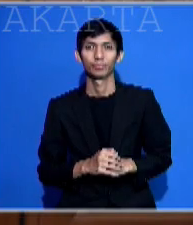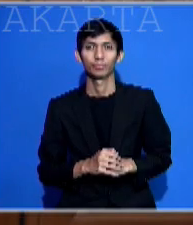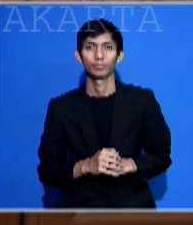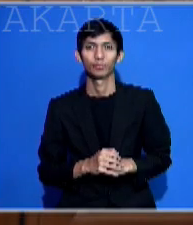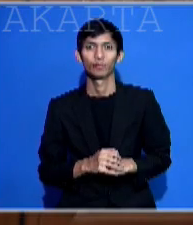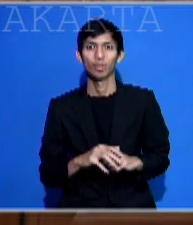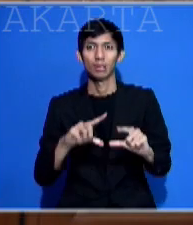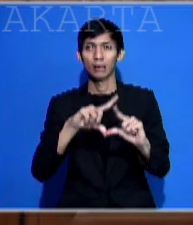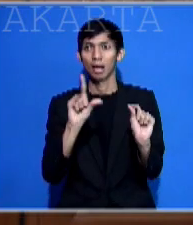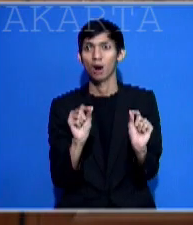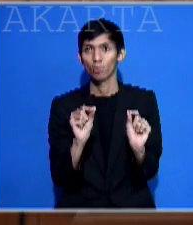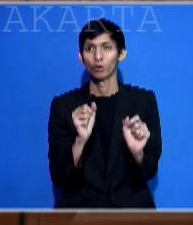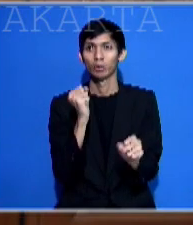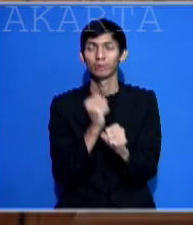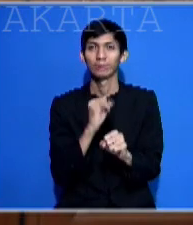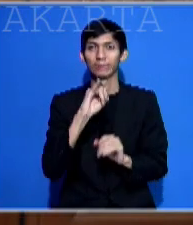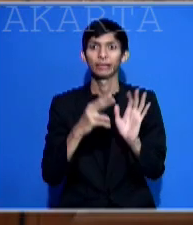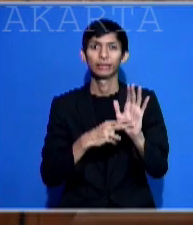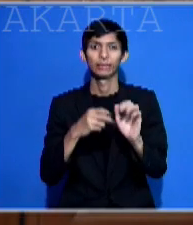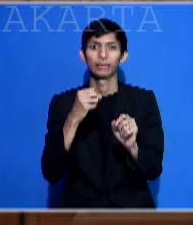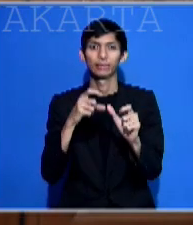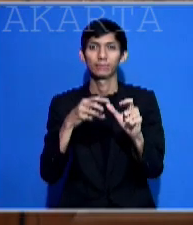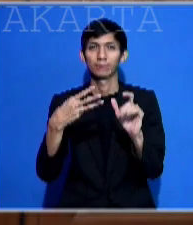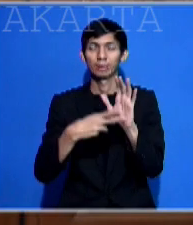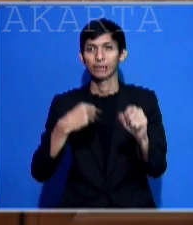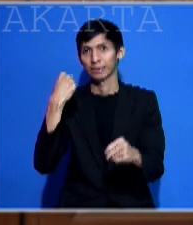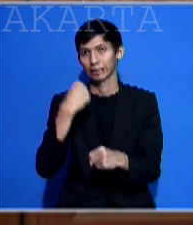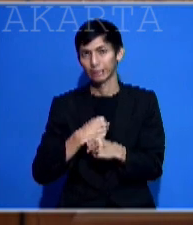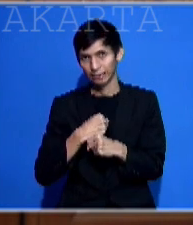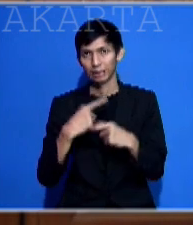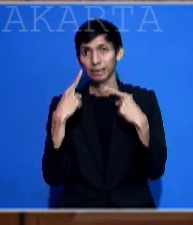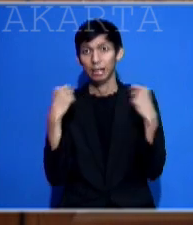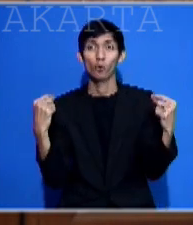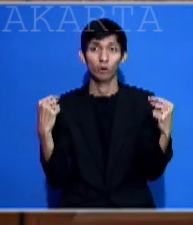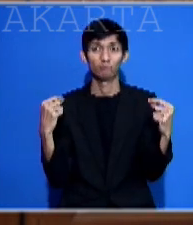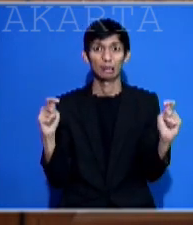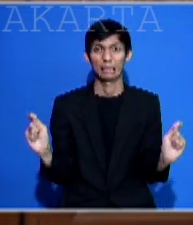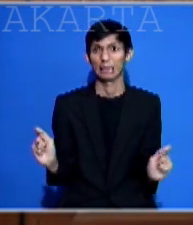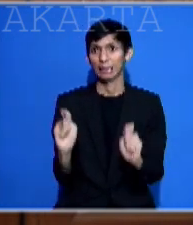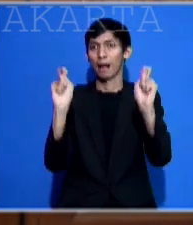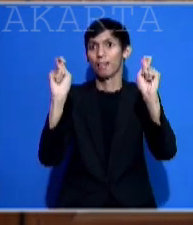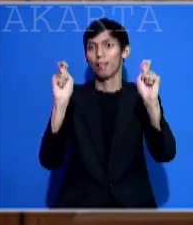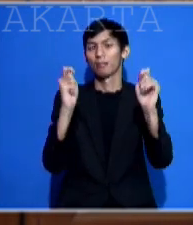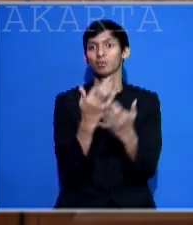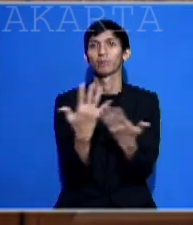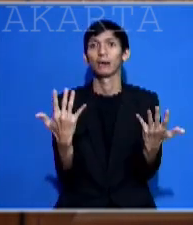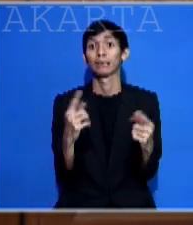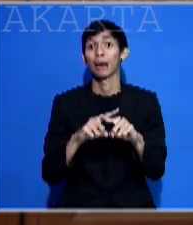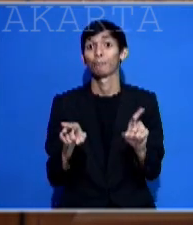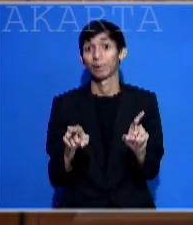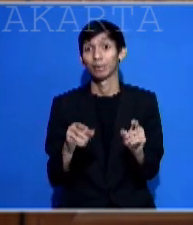Ron gingseng jawi pancen dereng kalaka ing tengahing warga masyarakat minangka janganan ingkang kebak vitamin lan